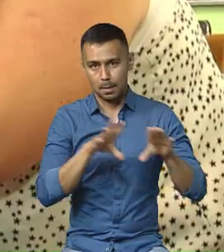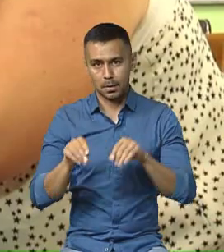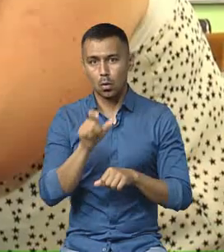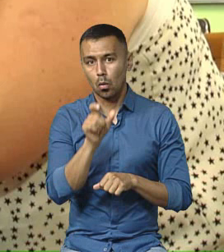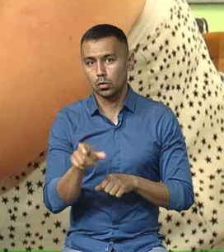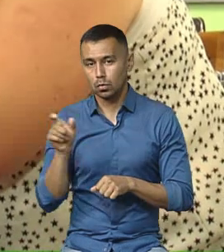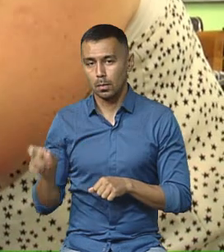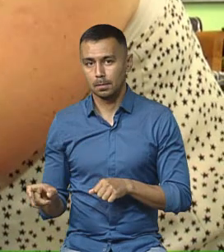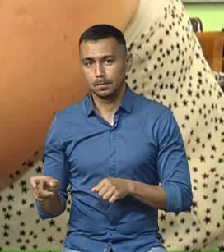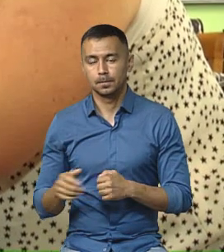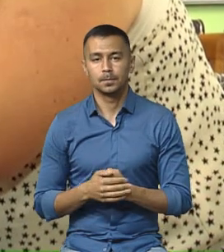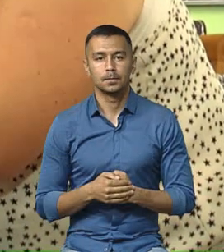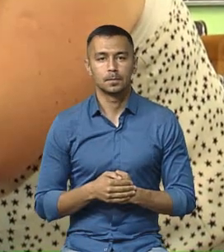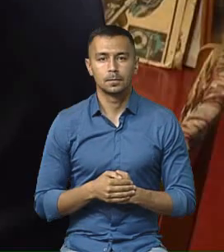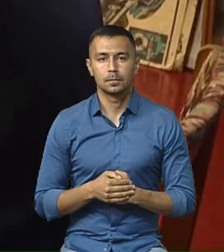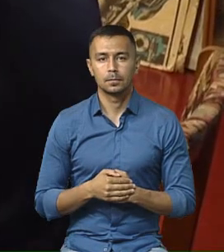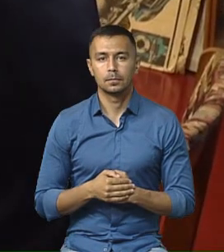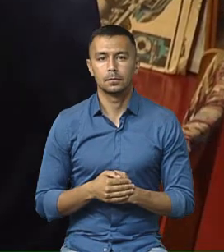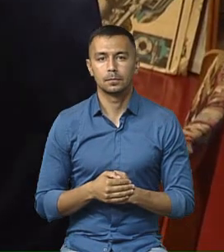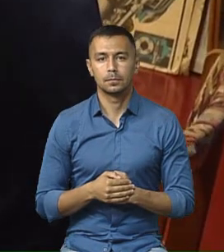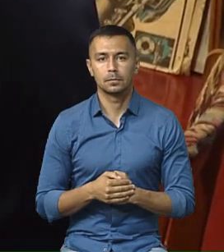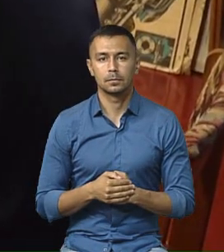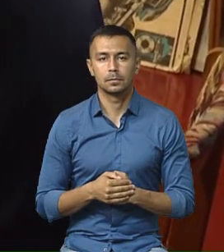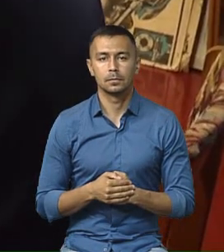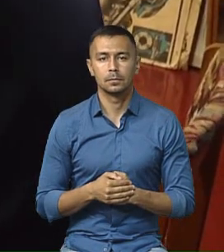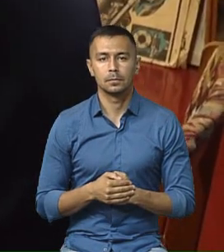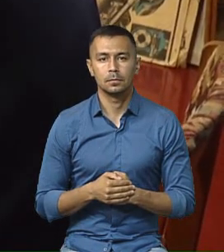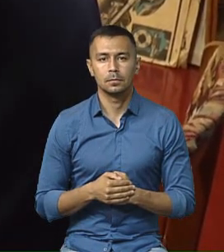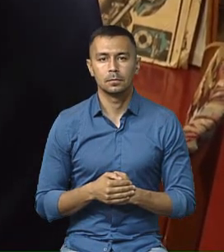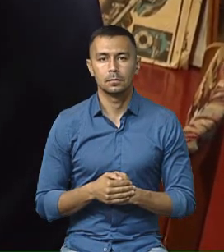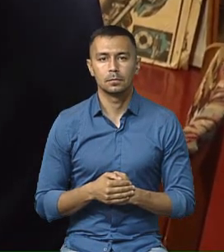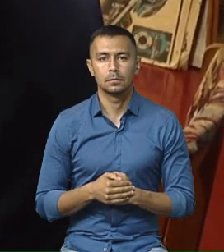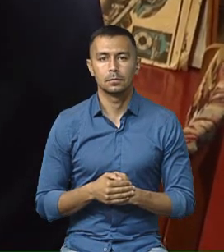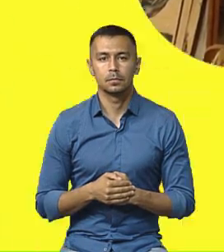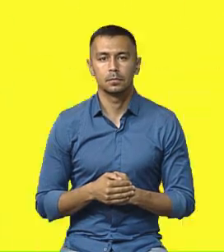особи. Михайло Жила, Дем'ян Цегольник, новини на Суспільному, Хмельницький.